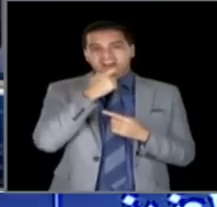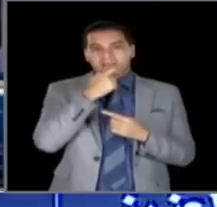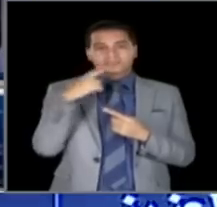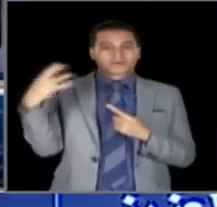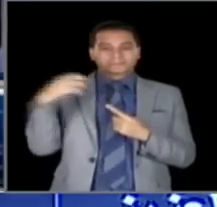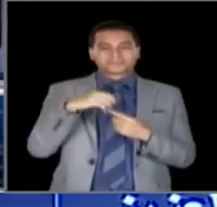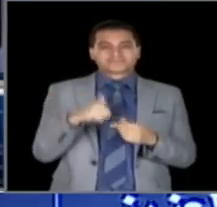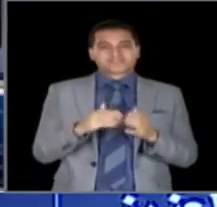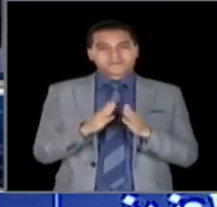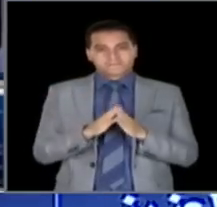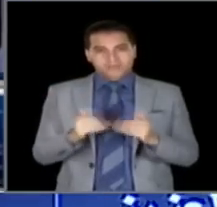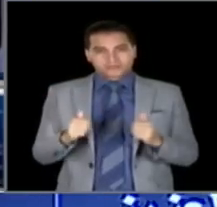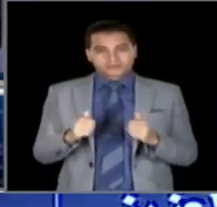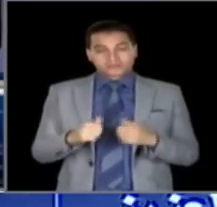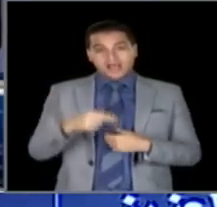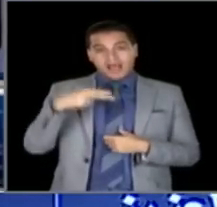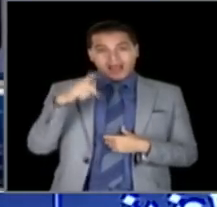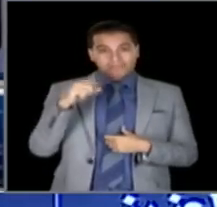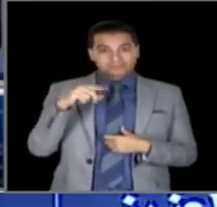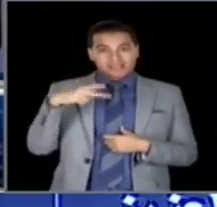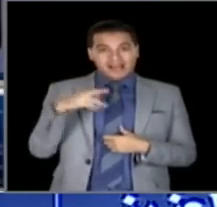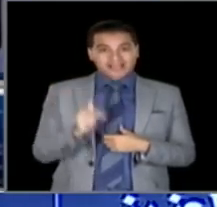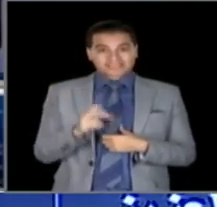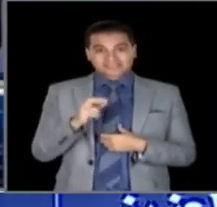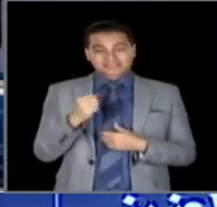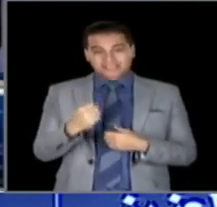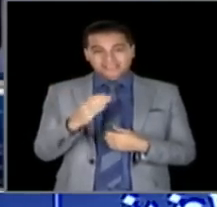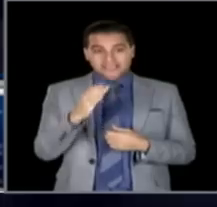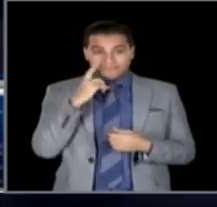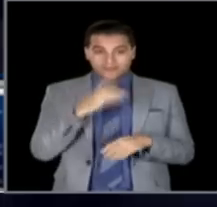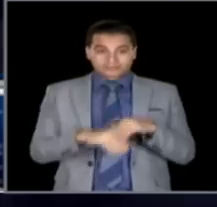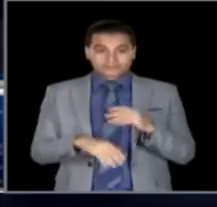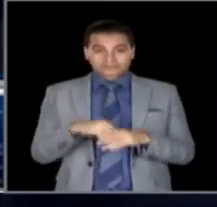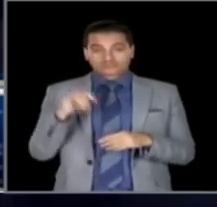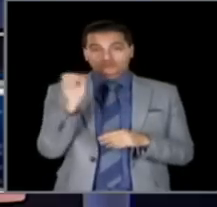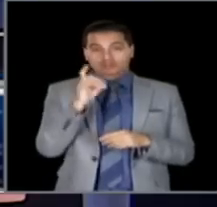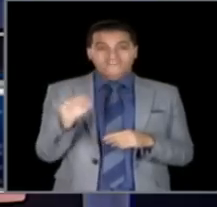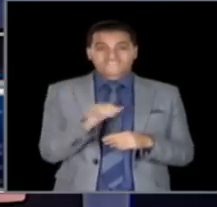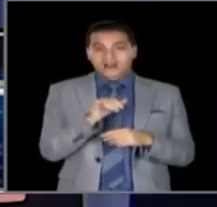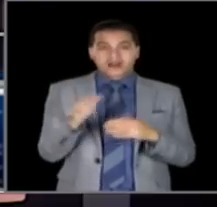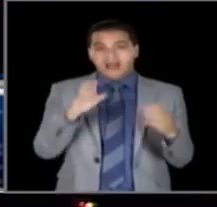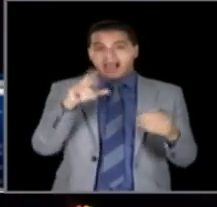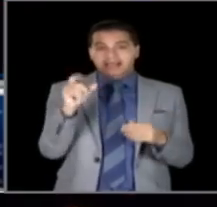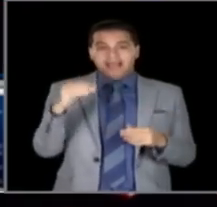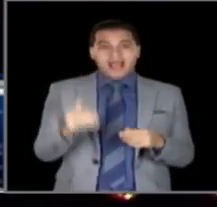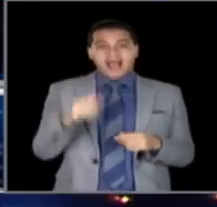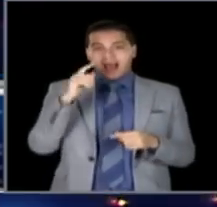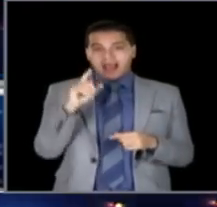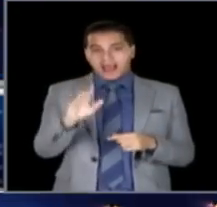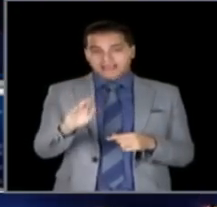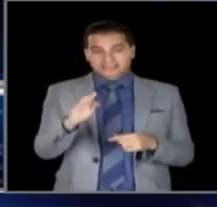البريطاني لمصر. عبد العزيز إجابتك. مصطفى النحاس. إجابة خاطئة.